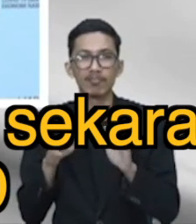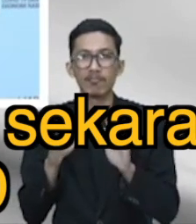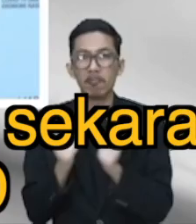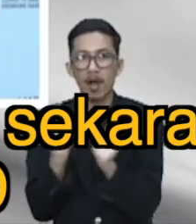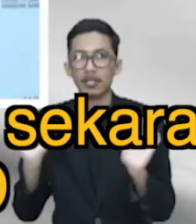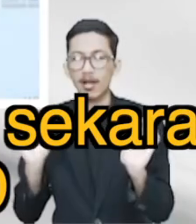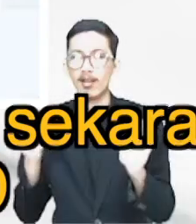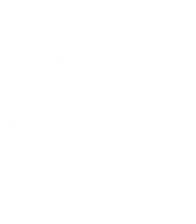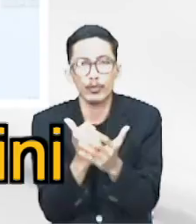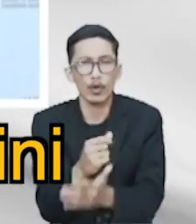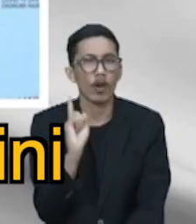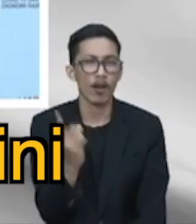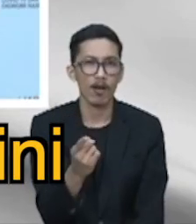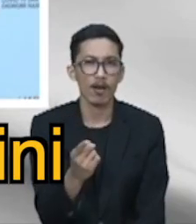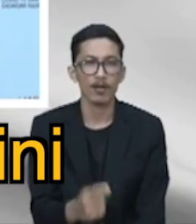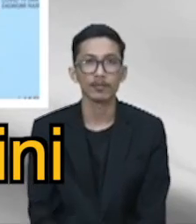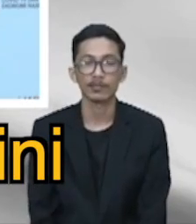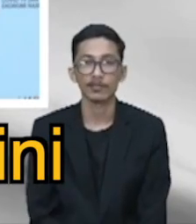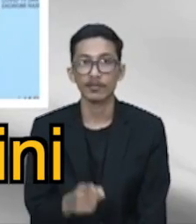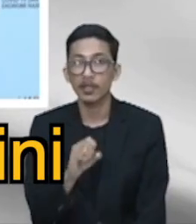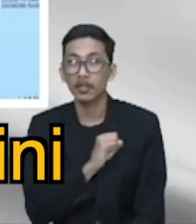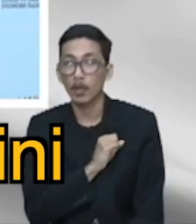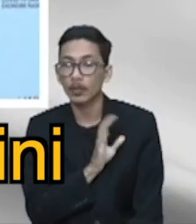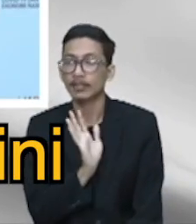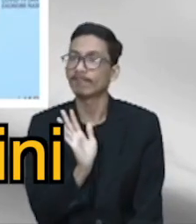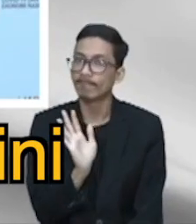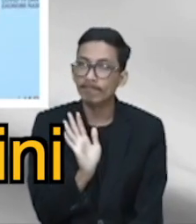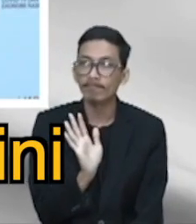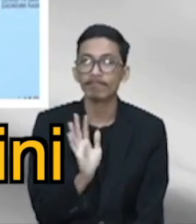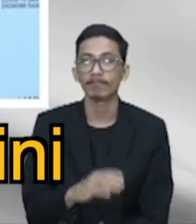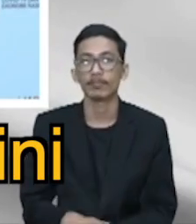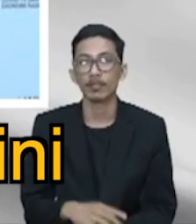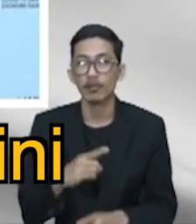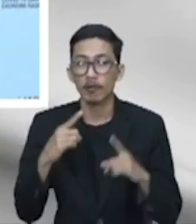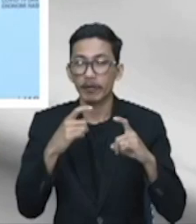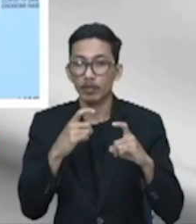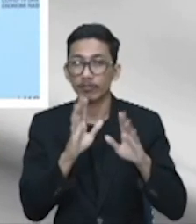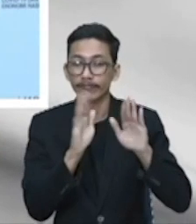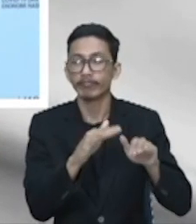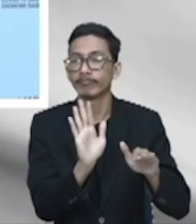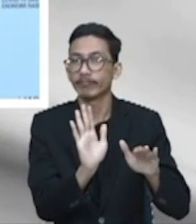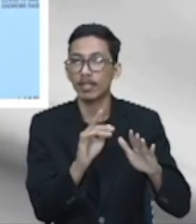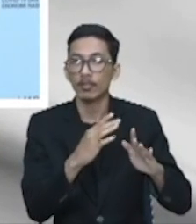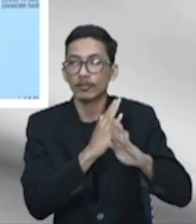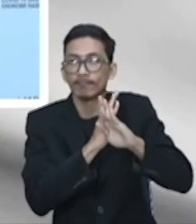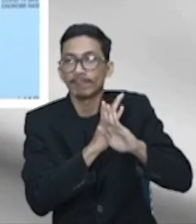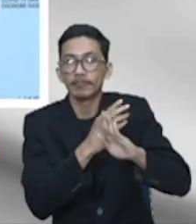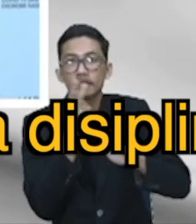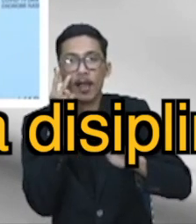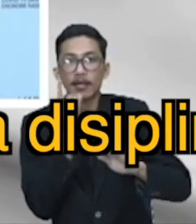baru datang ke IGD gitu. Jadi jangan takut, tapi jangan pernah meremehkan virus ini. Lakukan yang tadi kita